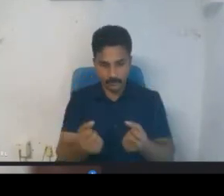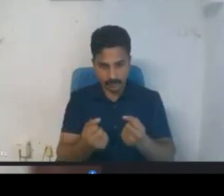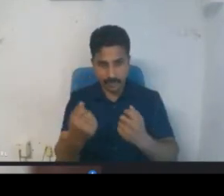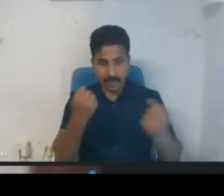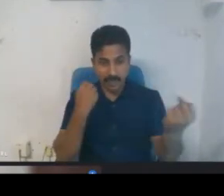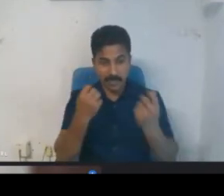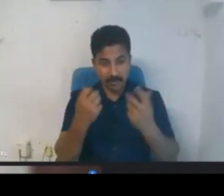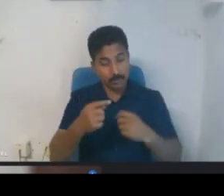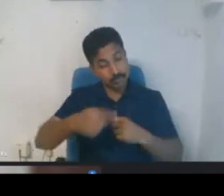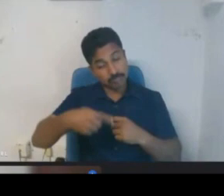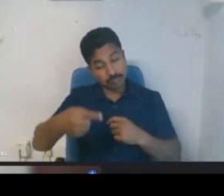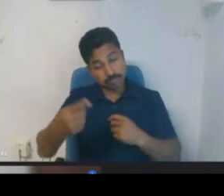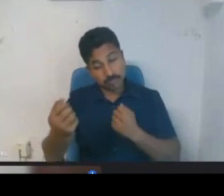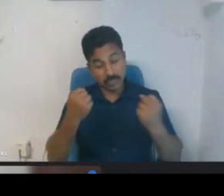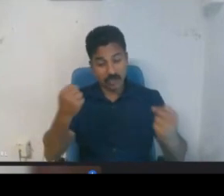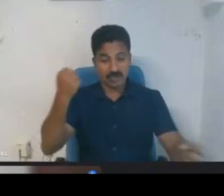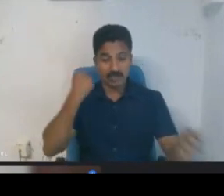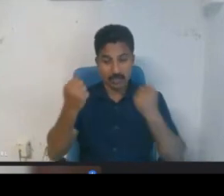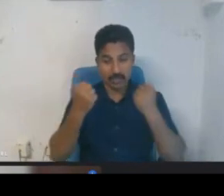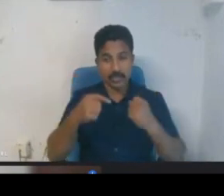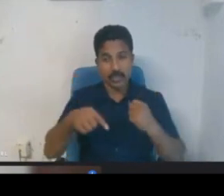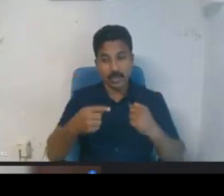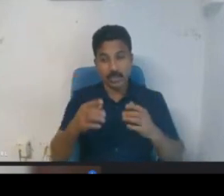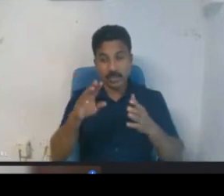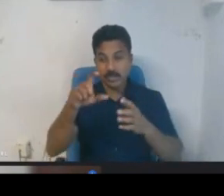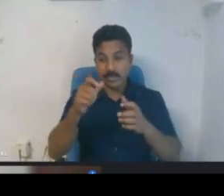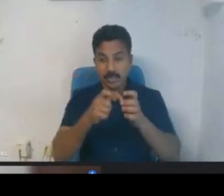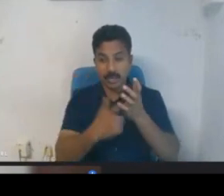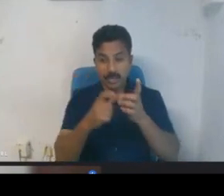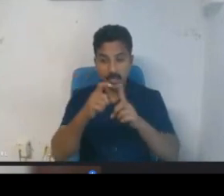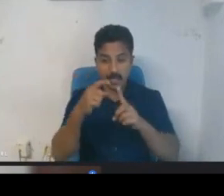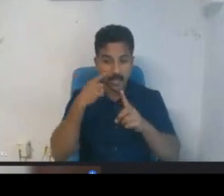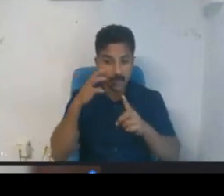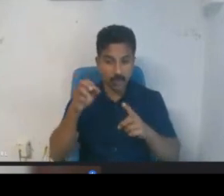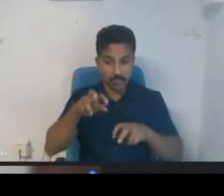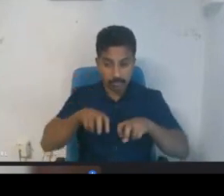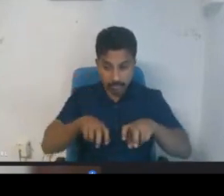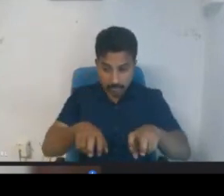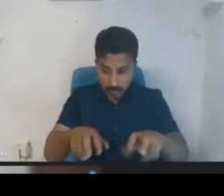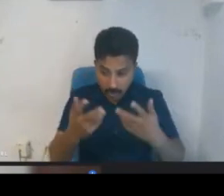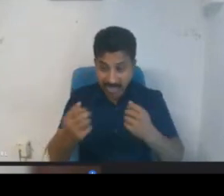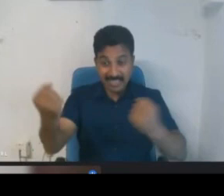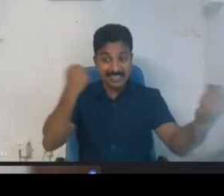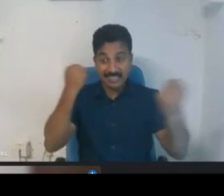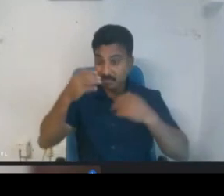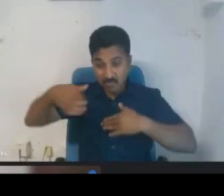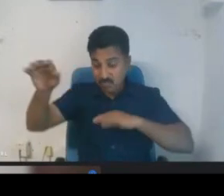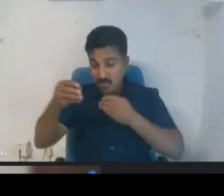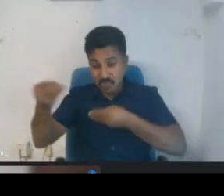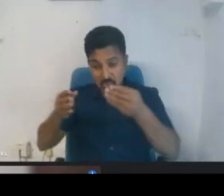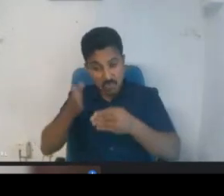അത് കൃത്യമായിട്ട് ഒരു ഫിസിക്കൽ കാർഡിയോ നമ്മളിപ്പം ഒത്തിരി സമയം ചെയ്യുന്നത് അതിലൊന്നുമല്ല. ഇപ്പം ജിമ്മിൽ പോകണം